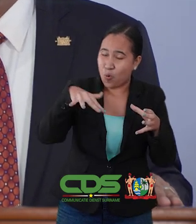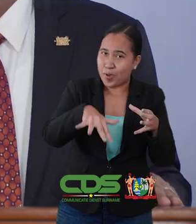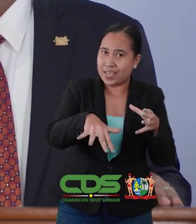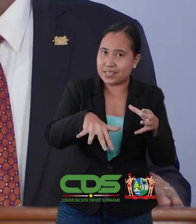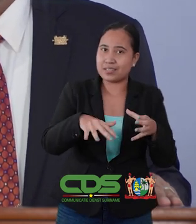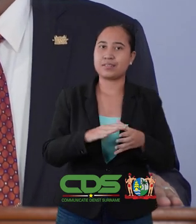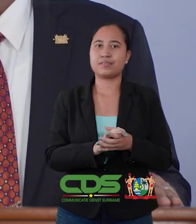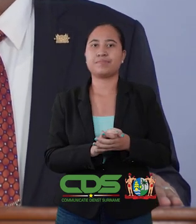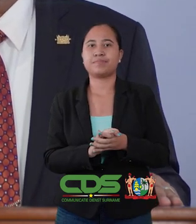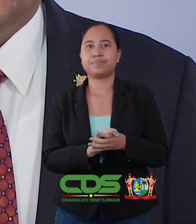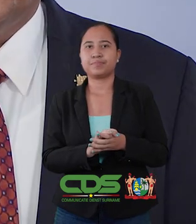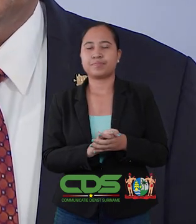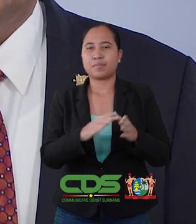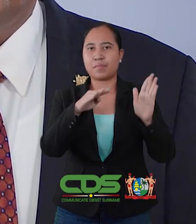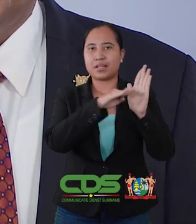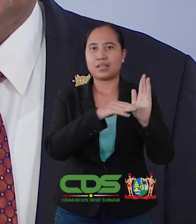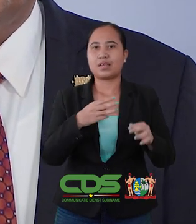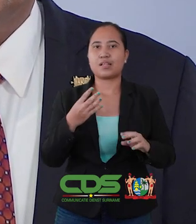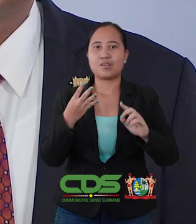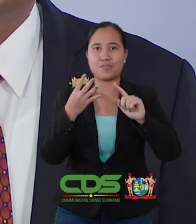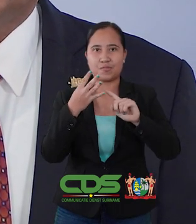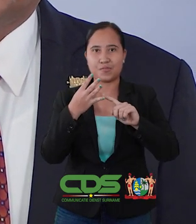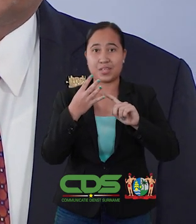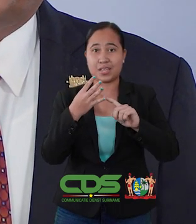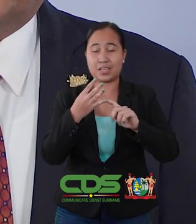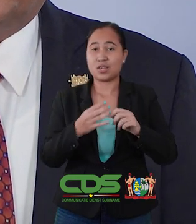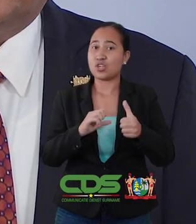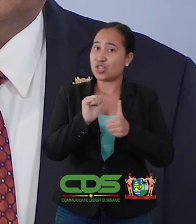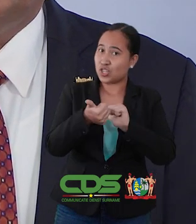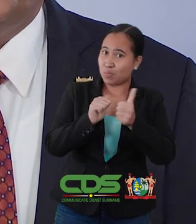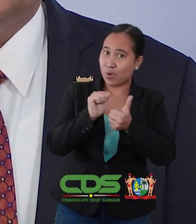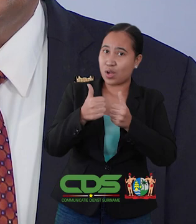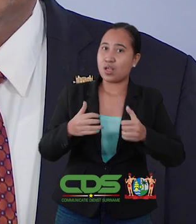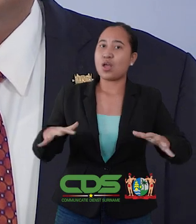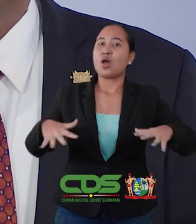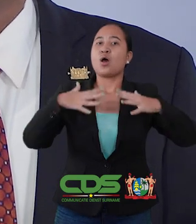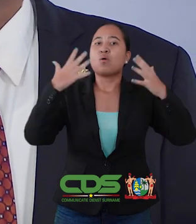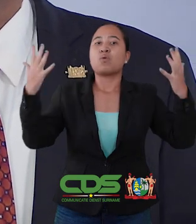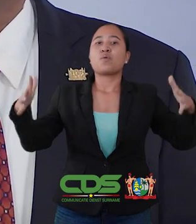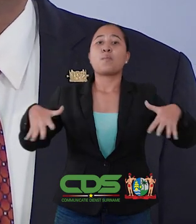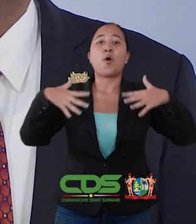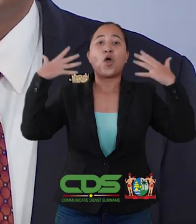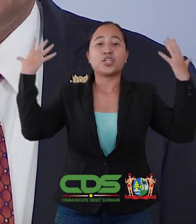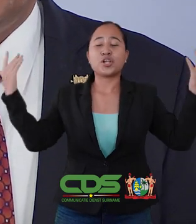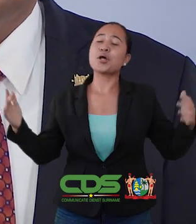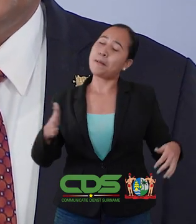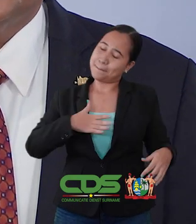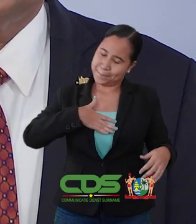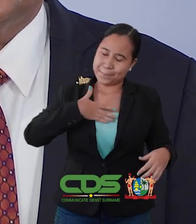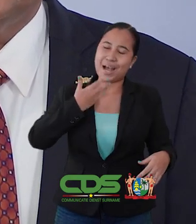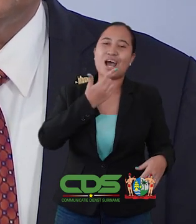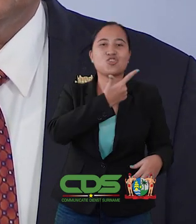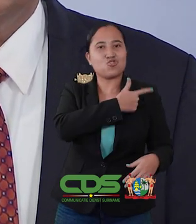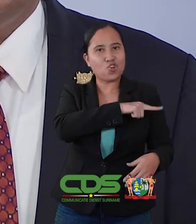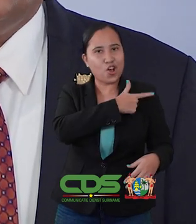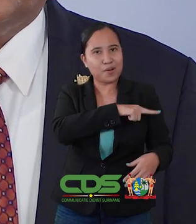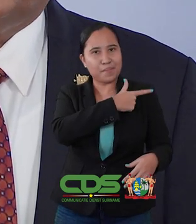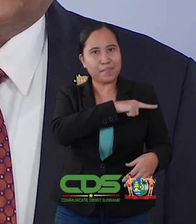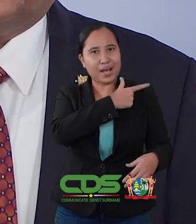zijn. Maatregel nummer 4. Sportactiviteiten in de buitenlucht mogen normaal